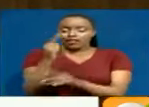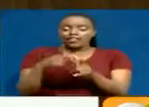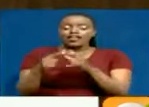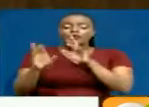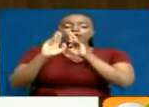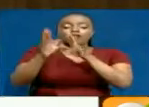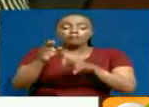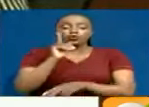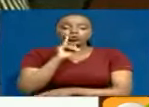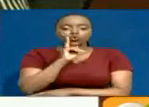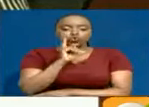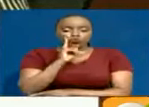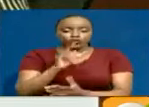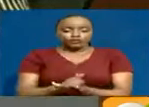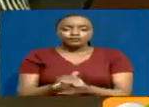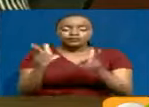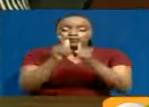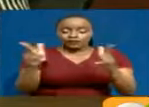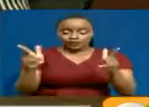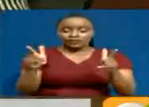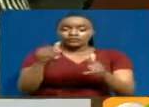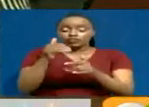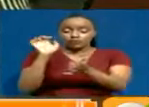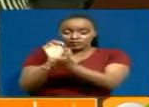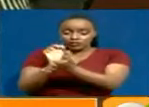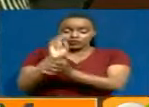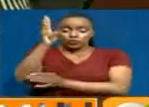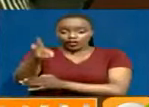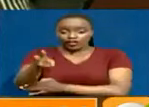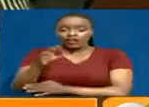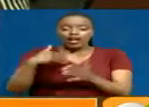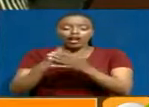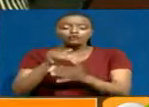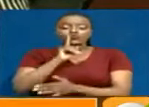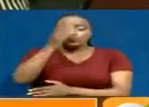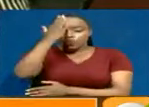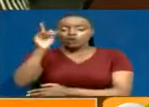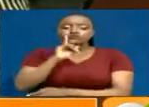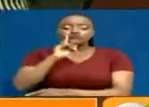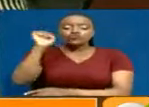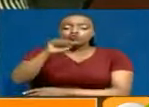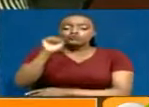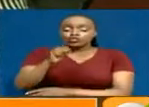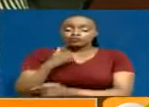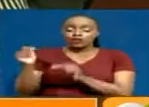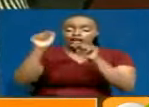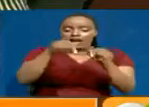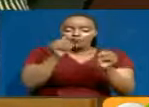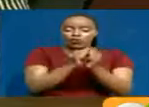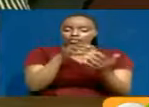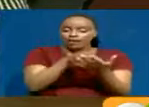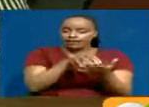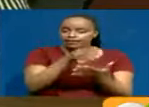na kushtakiwa kesho. I have allowed that he will be detained to tomorrow so that tomorrow then he faces a